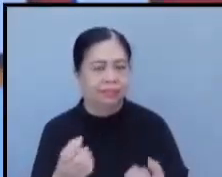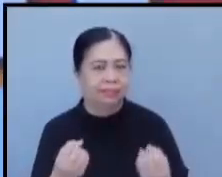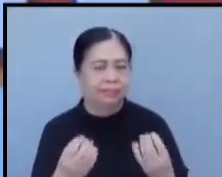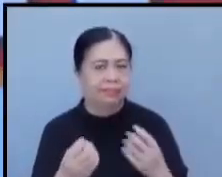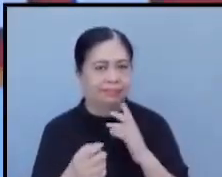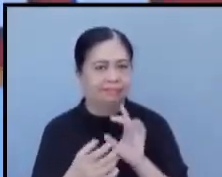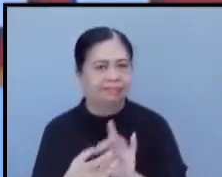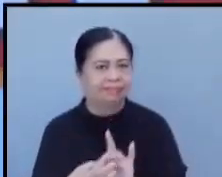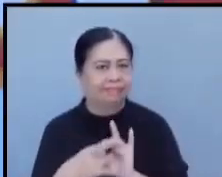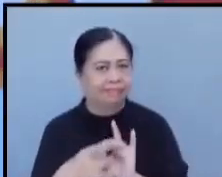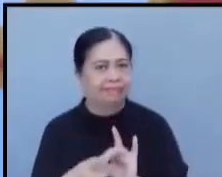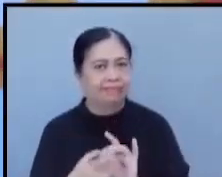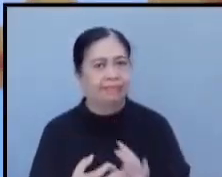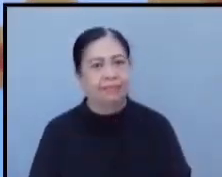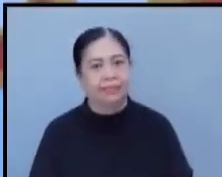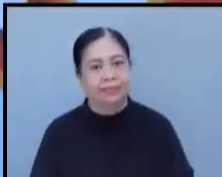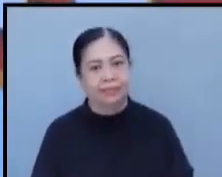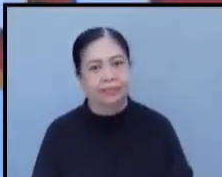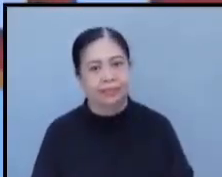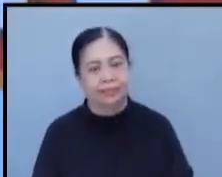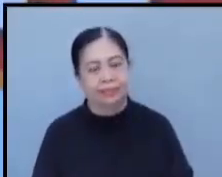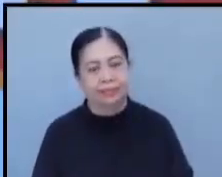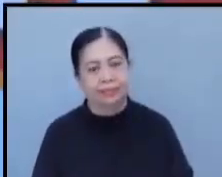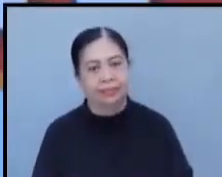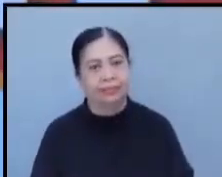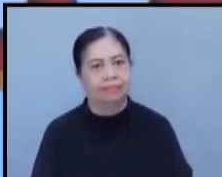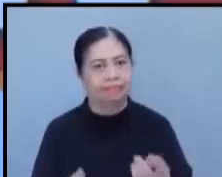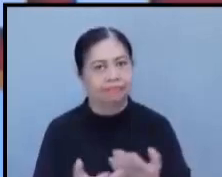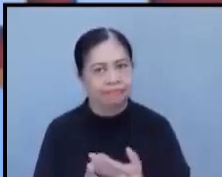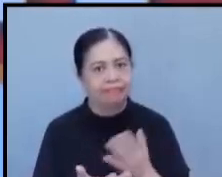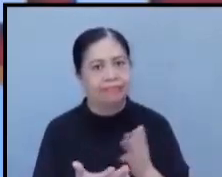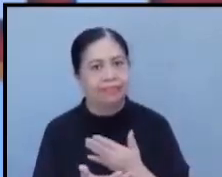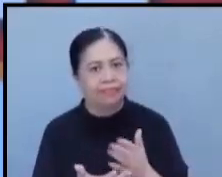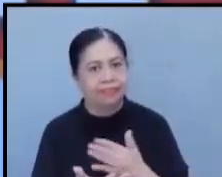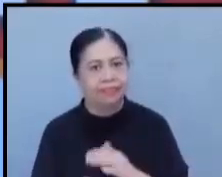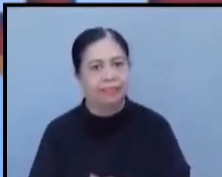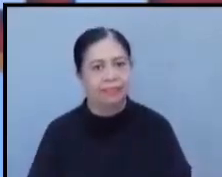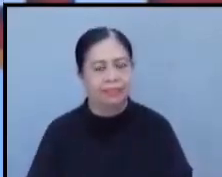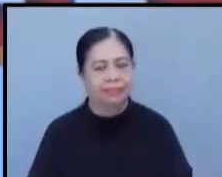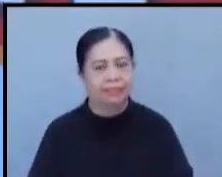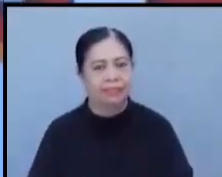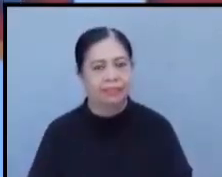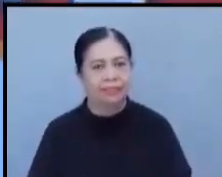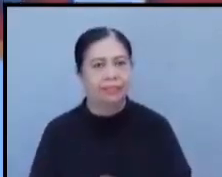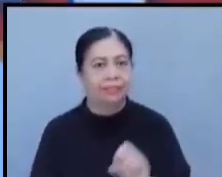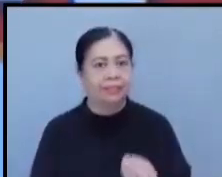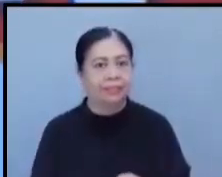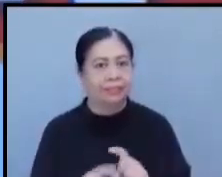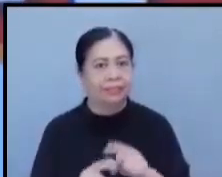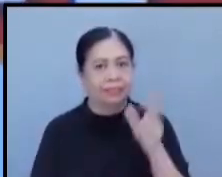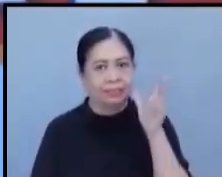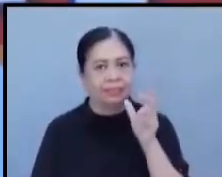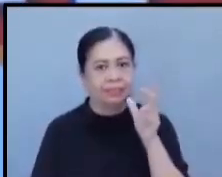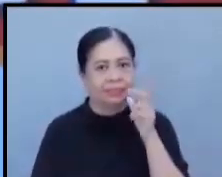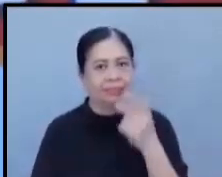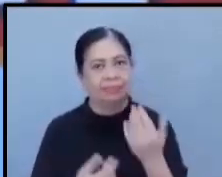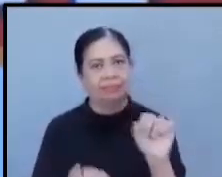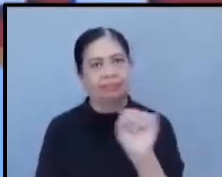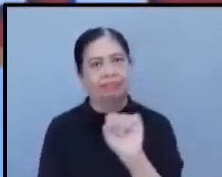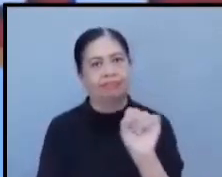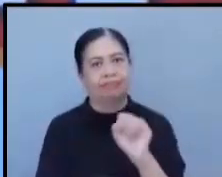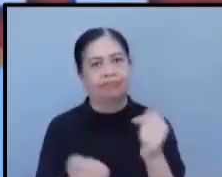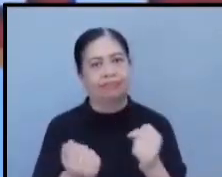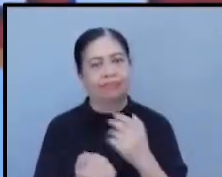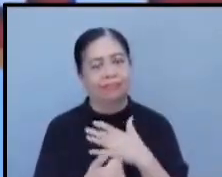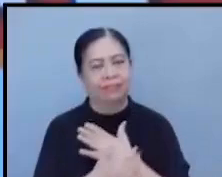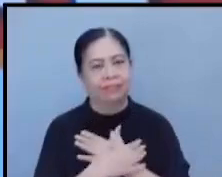makaka-relate. Very catchy rin po yung melody. And you can also listen to it while driving kasi relaxing po yung